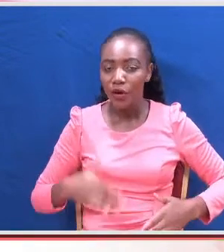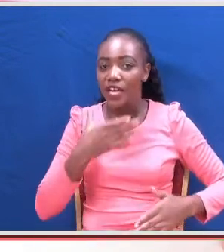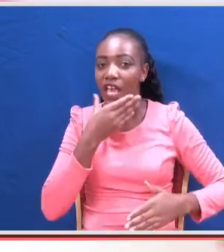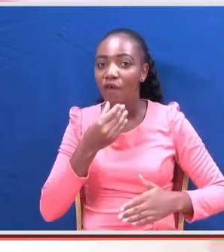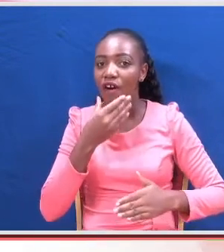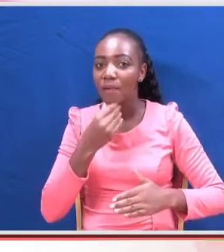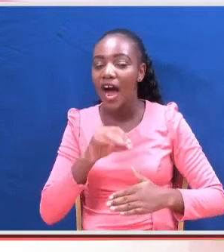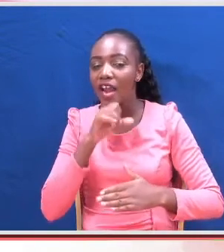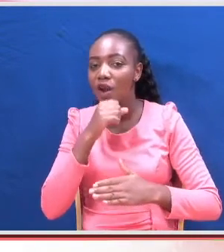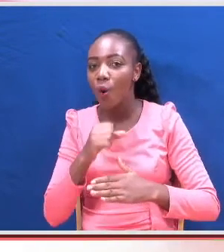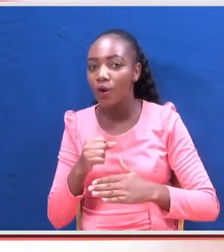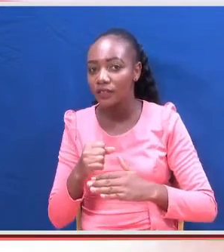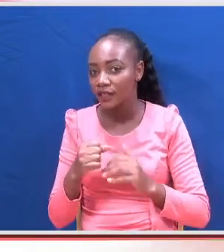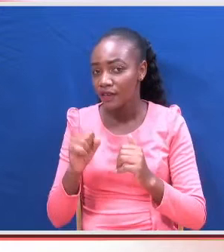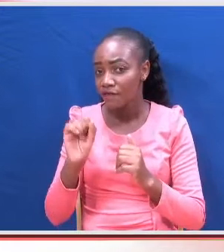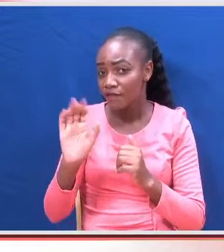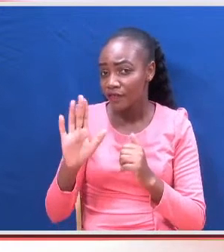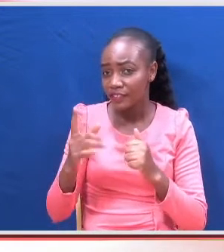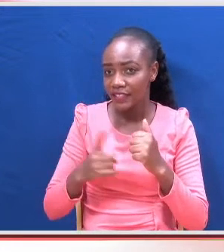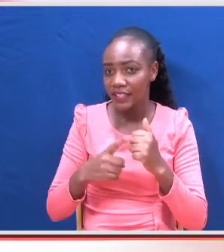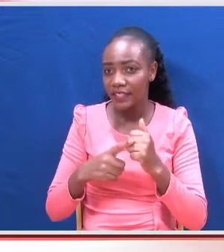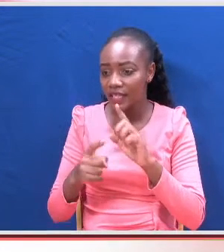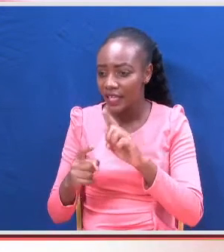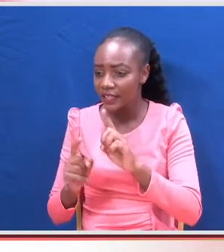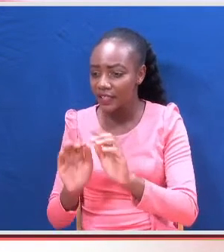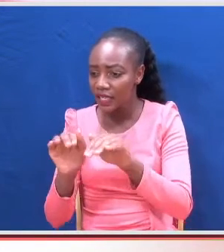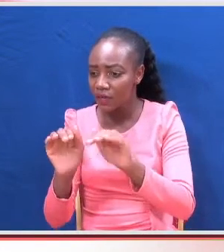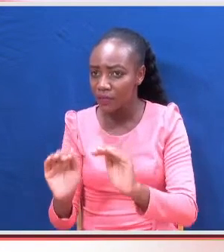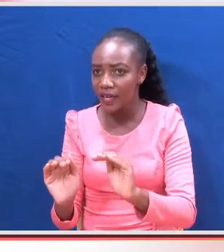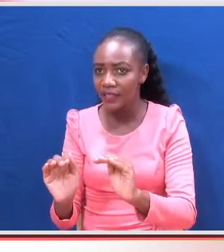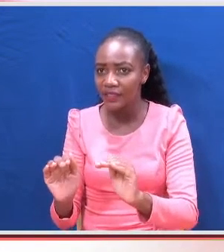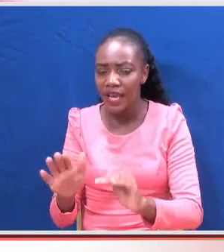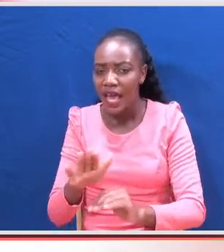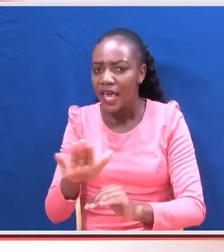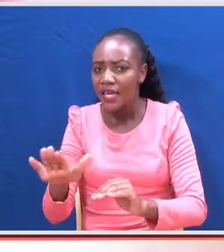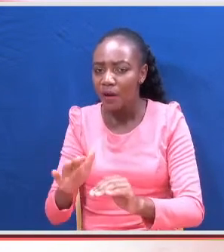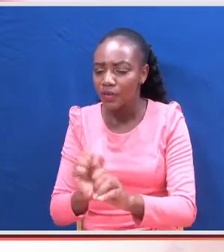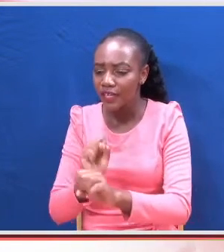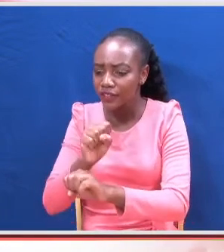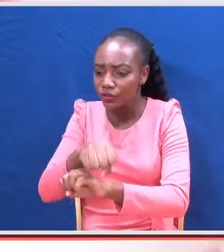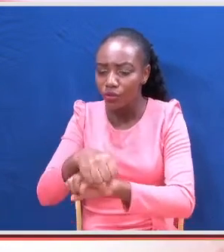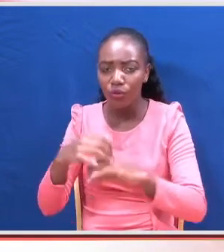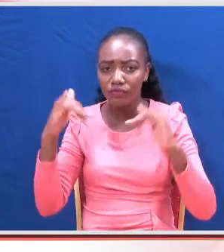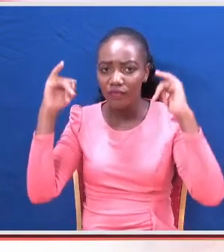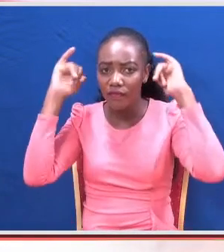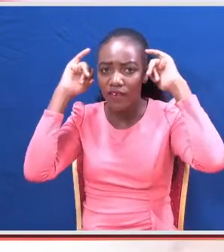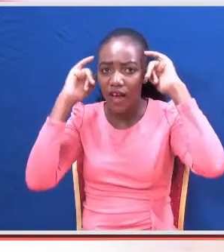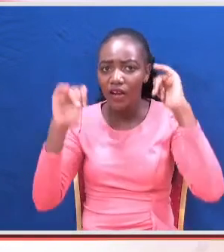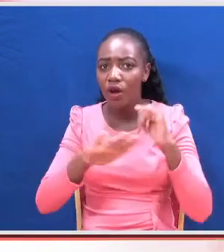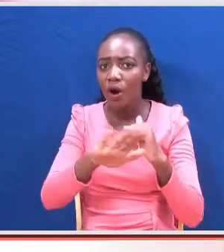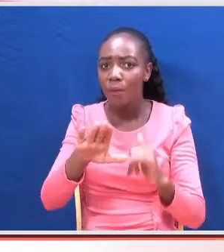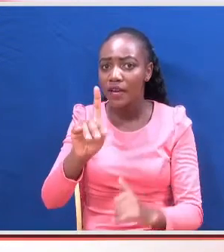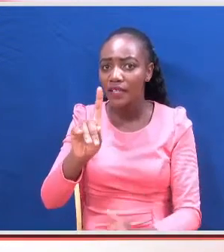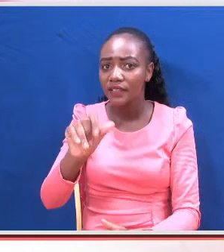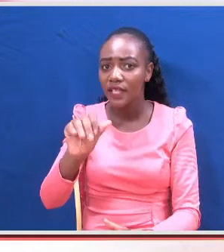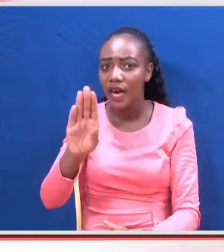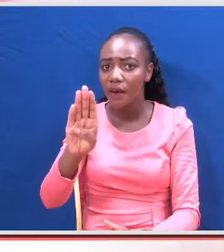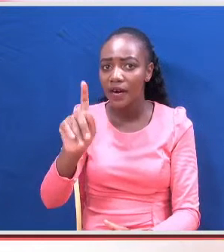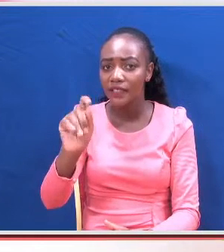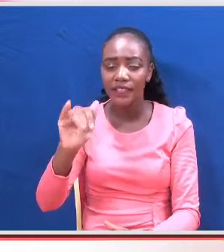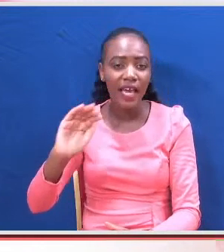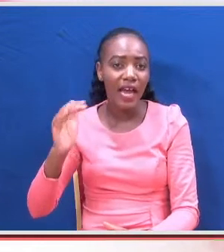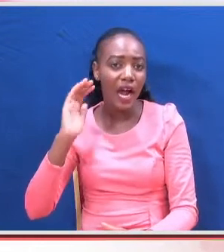miaka 56 umepatikana ukiwa umezikwa kwa kinyesi cha ng'ombe katika mtaa wa Kabati, eneo bunge la Kandara, kaunti ya